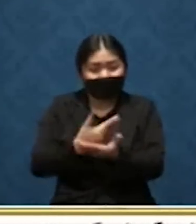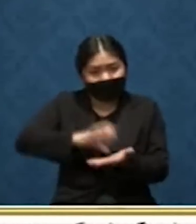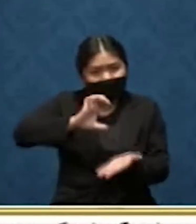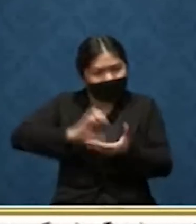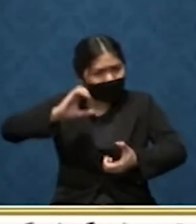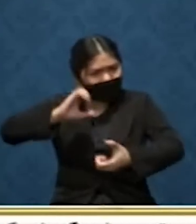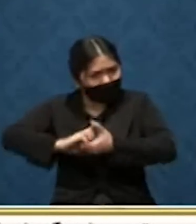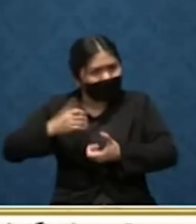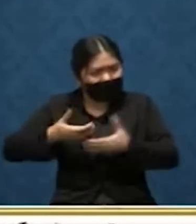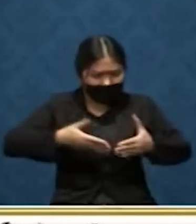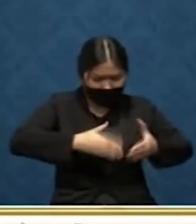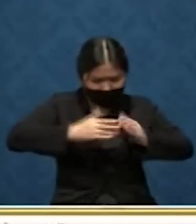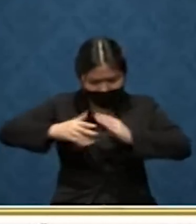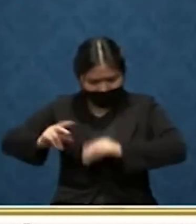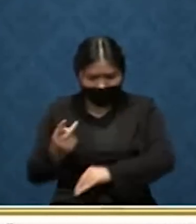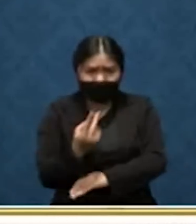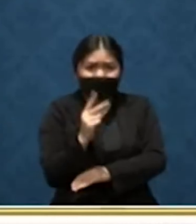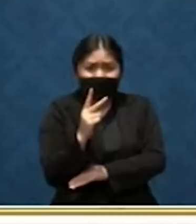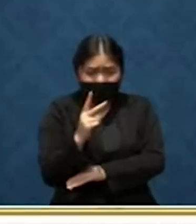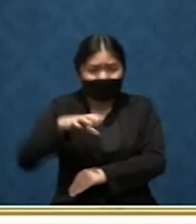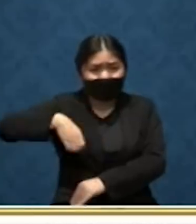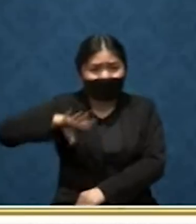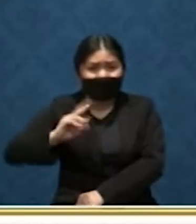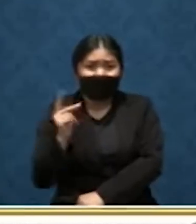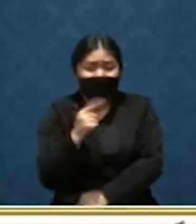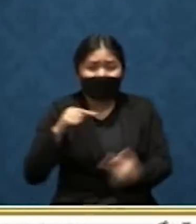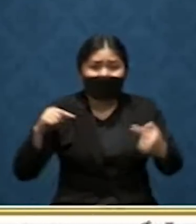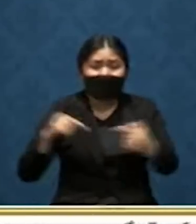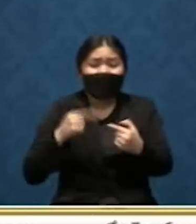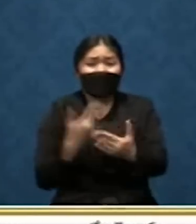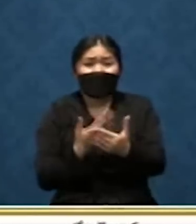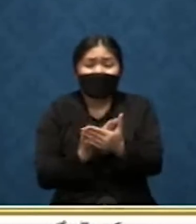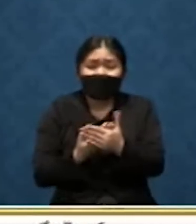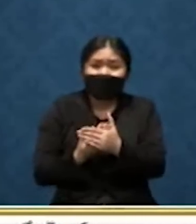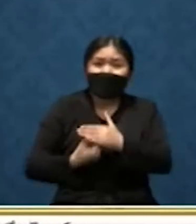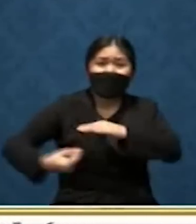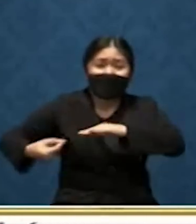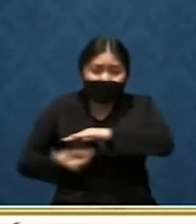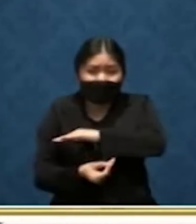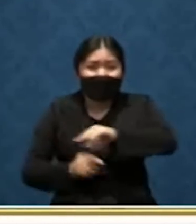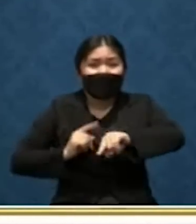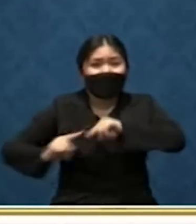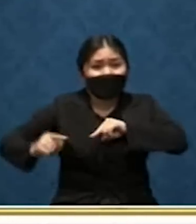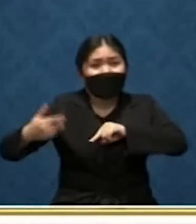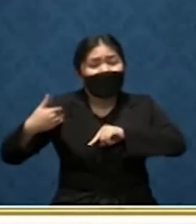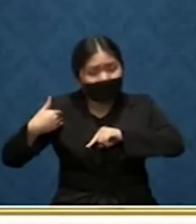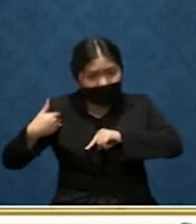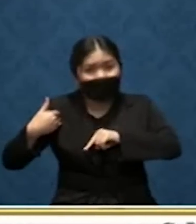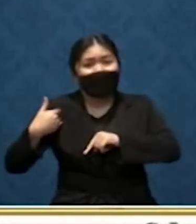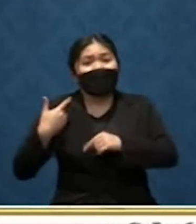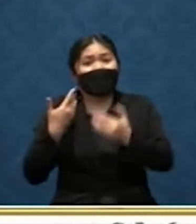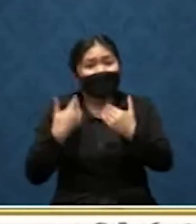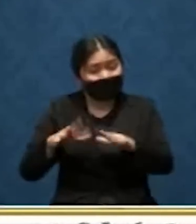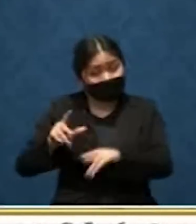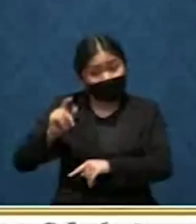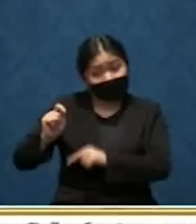ตั้งมิลมาอร่์เป็ 2 บริสัติที่พวพักับคดีฟ notebook ที่ได้กราวไปขางศนนอกจากนี้ไอน